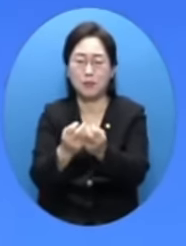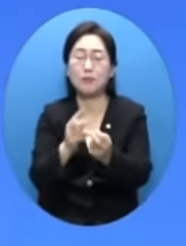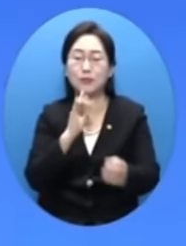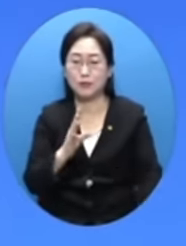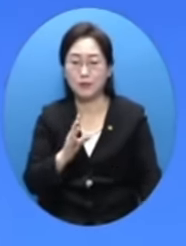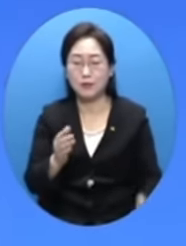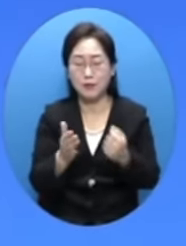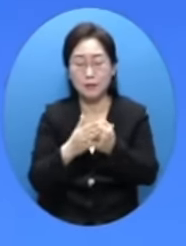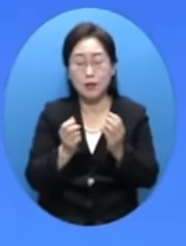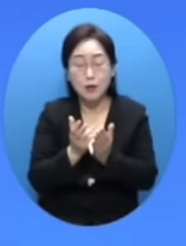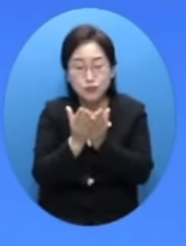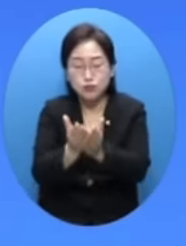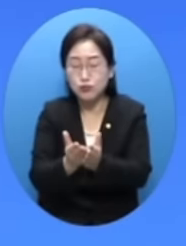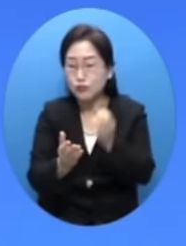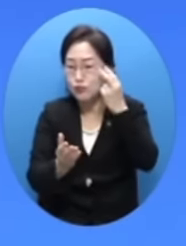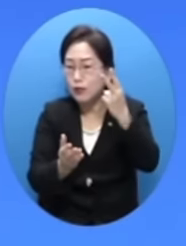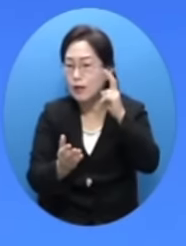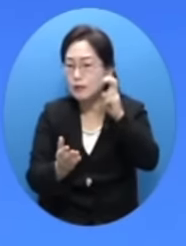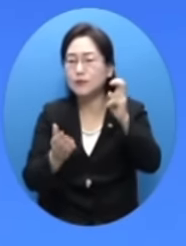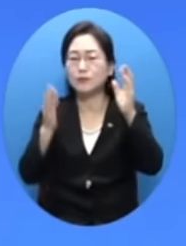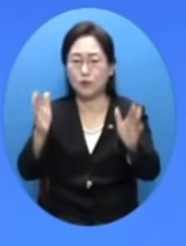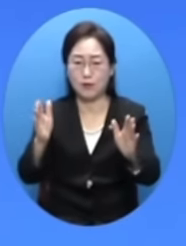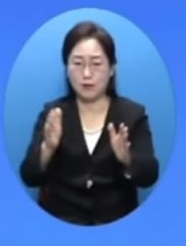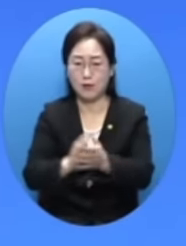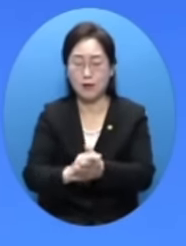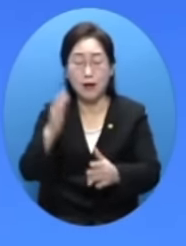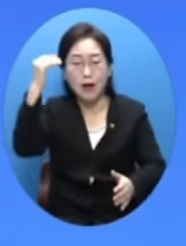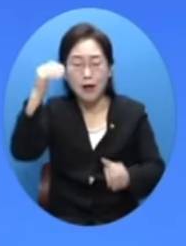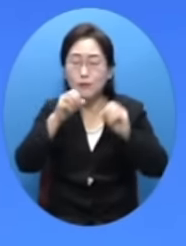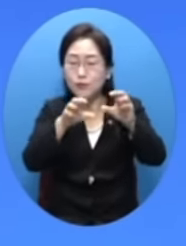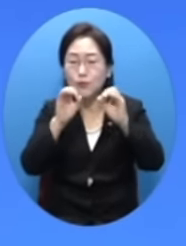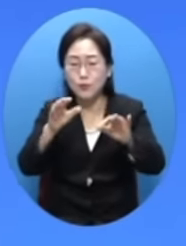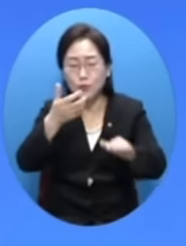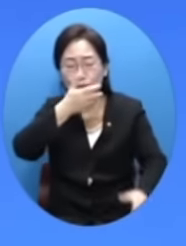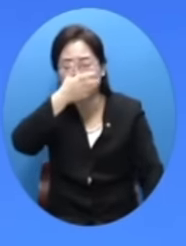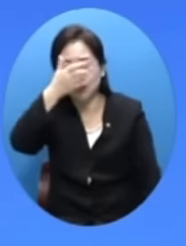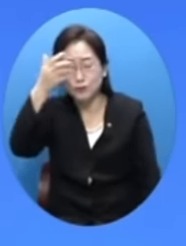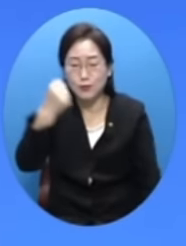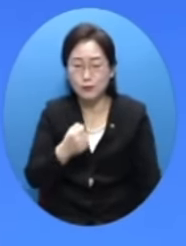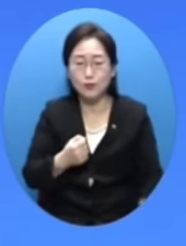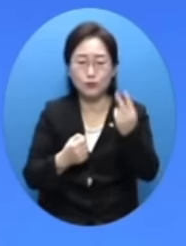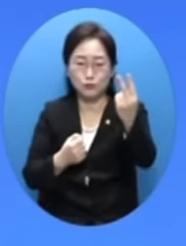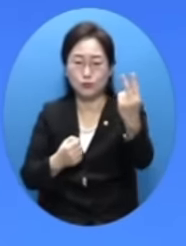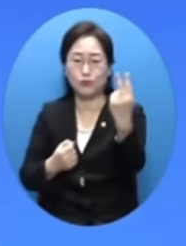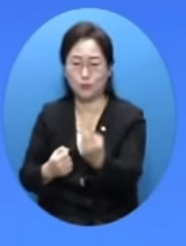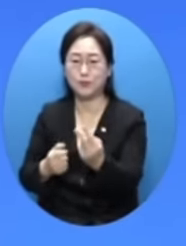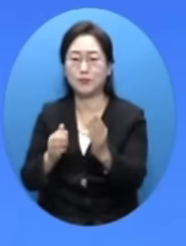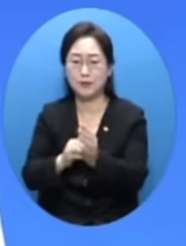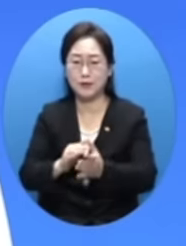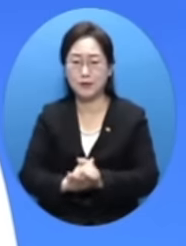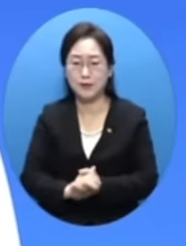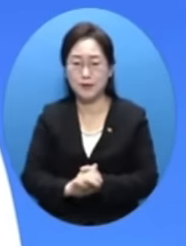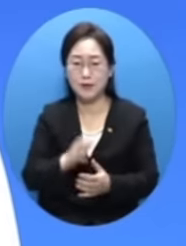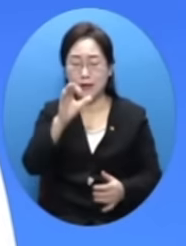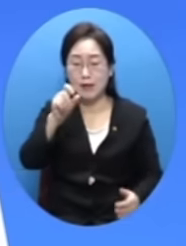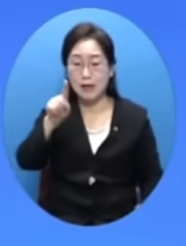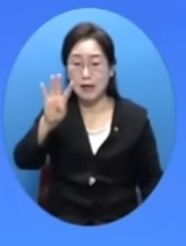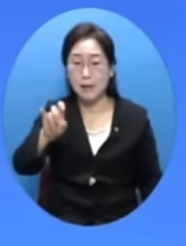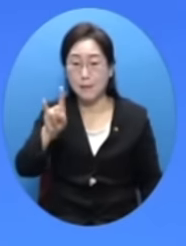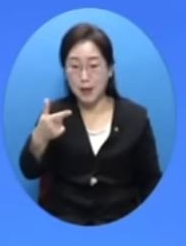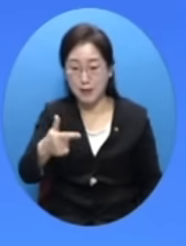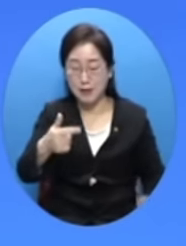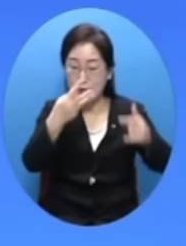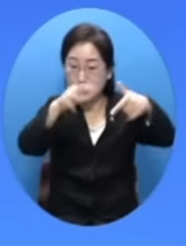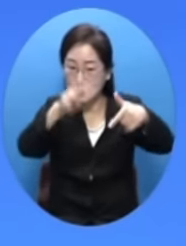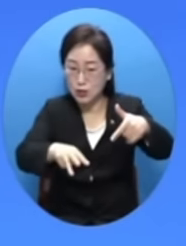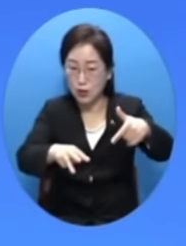타고 두 달 20일 걸려서 한국 선교에 대한 꿈을 품고 두 분이 발을 디딘 것입니다. 아펜셀러 선교사는 인천을 중심으로